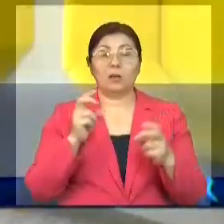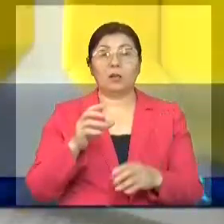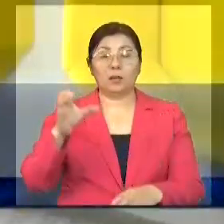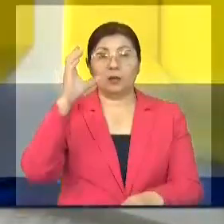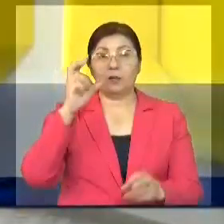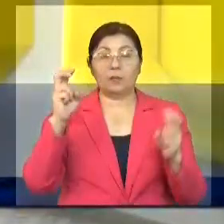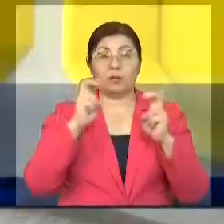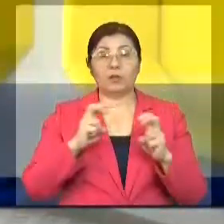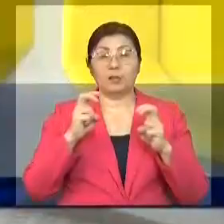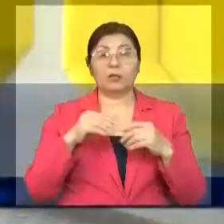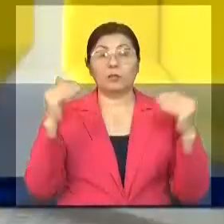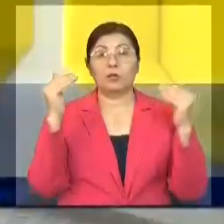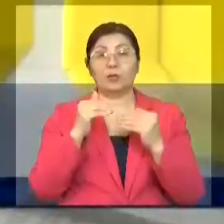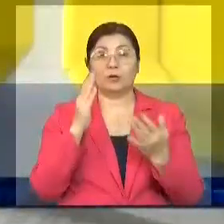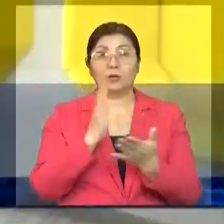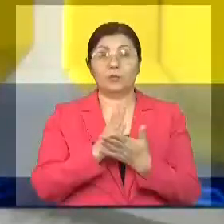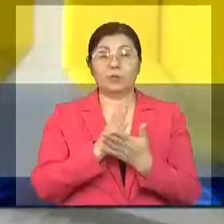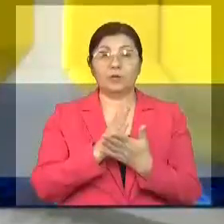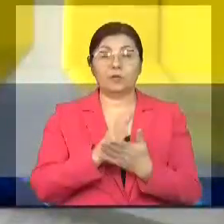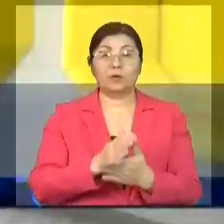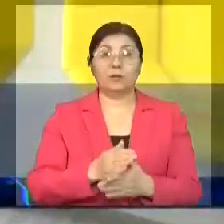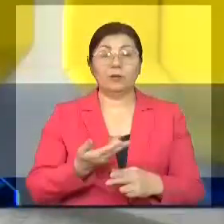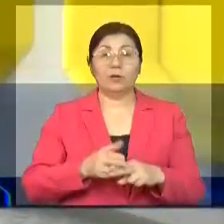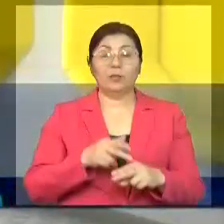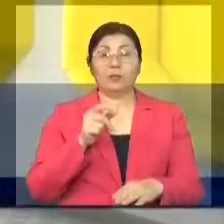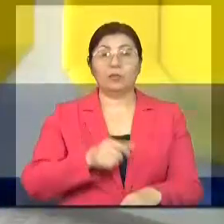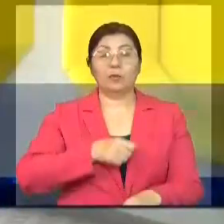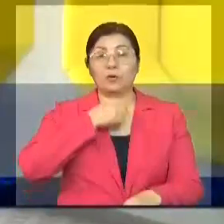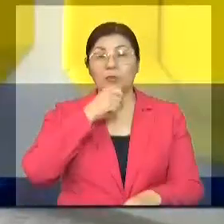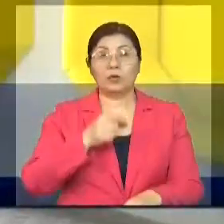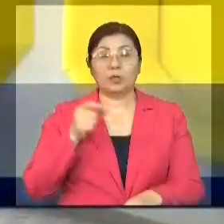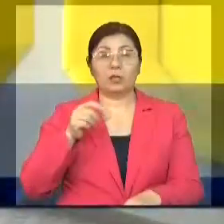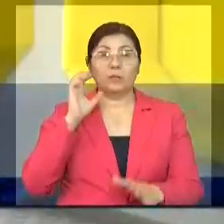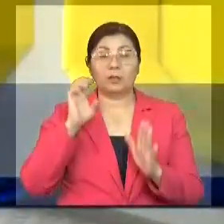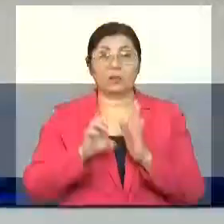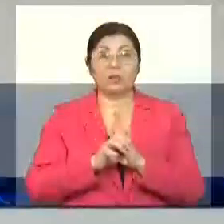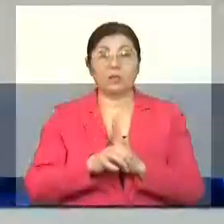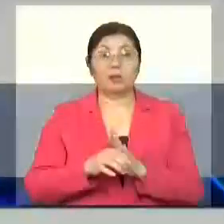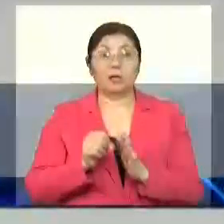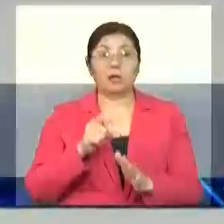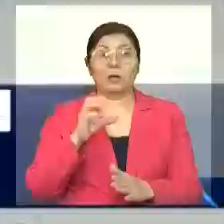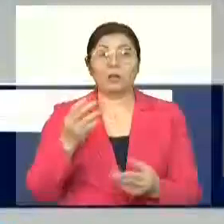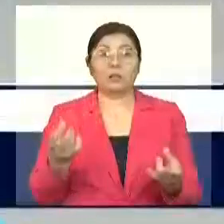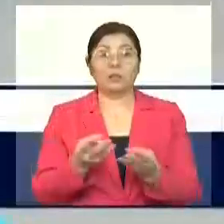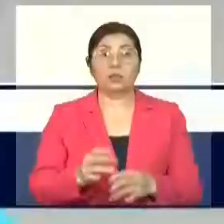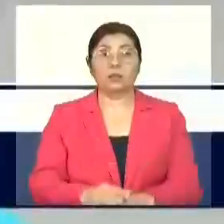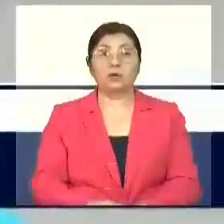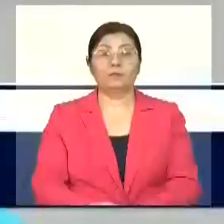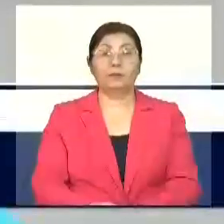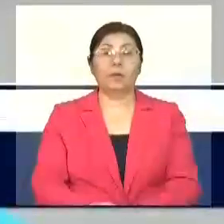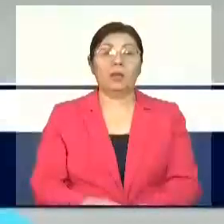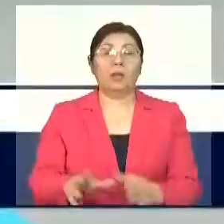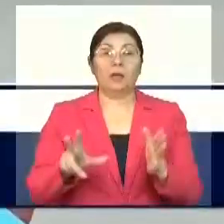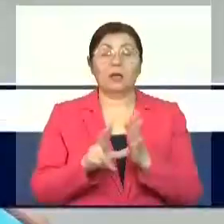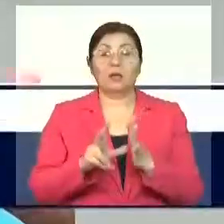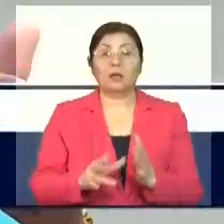бар. Үлкен ғалымдар бар. Сол кісілердің, сол ғалымдардың пікірін тыңдасақ, әрине ол қажет нәрсе болып есептеледі. На мой взгляд, строительство энергия көзі